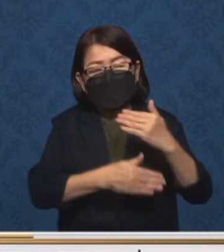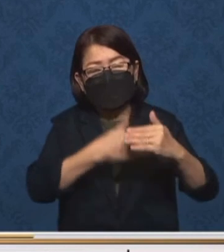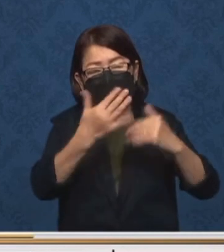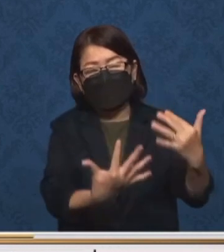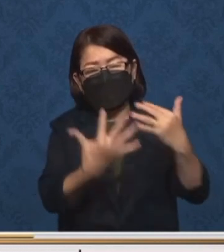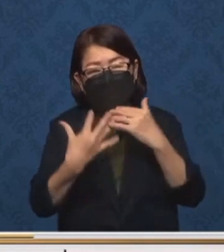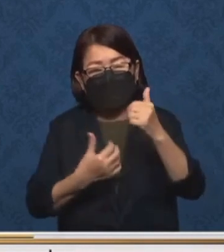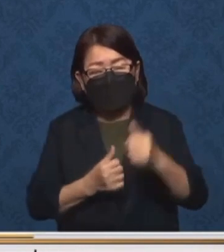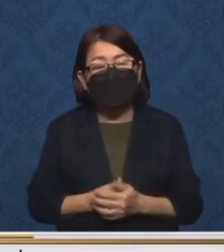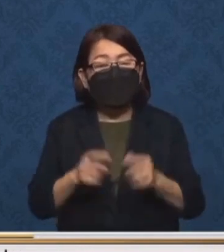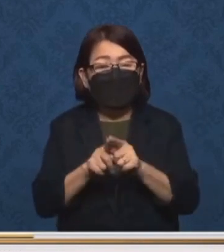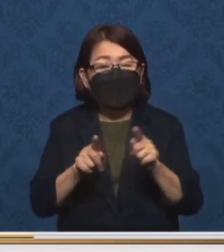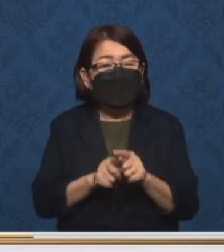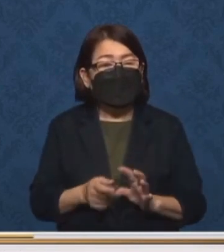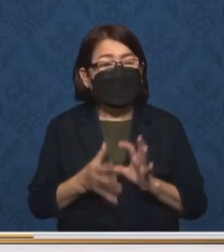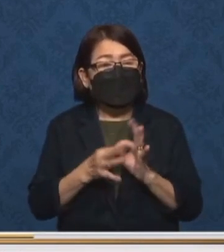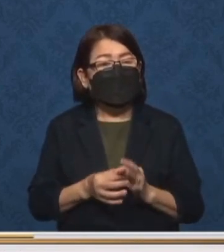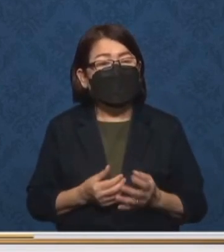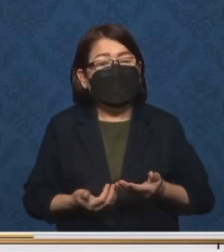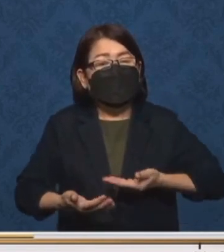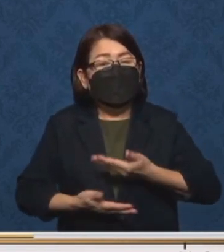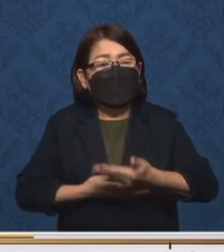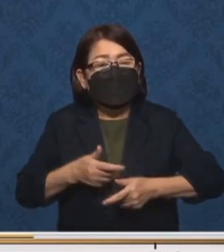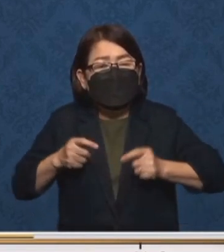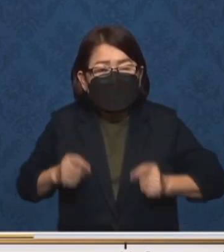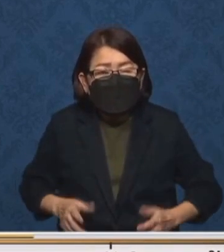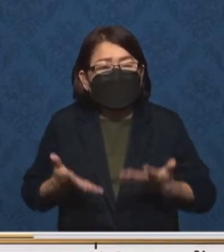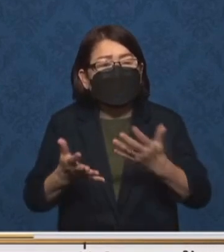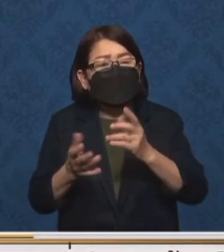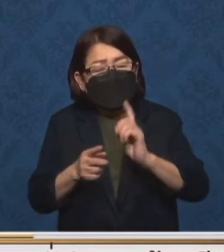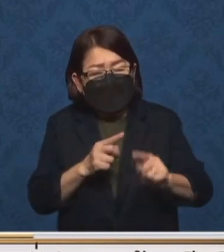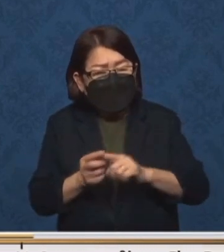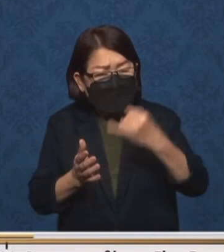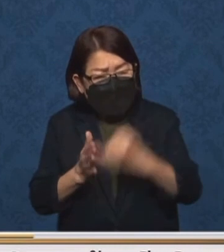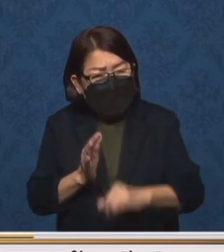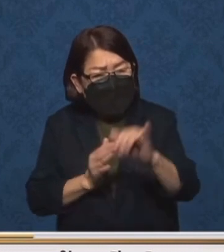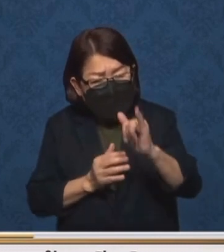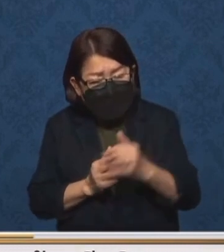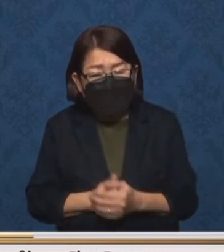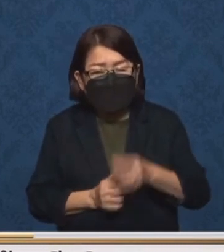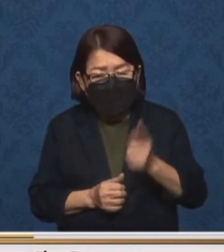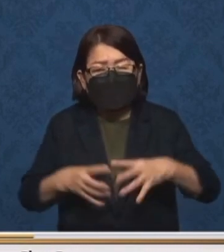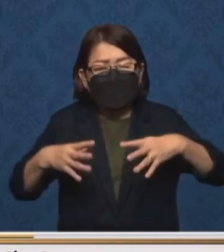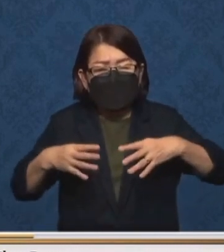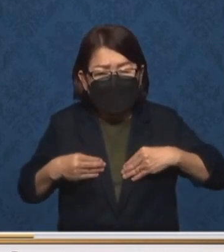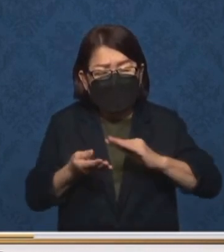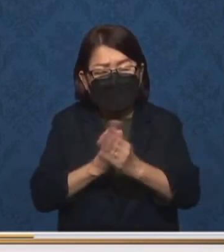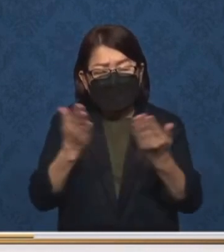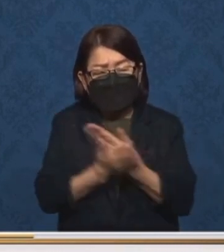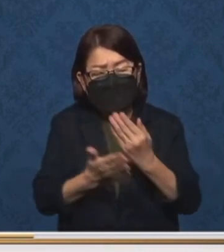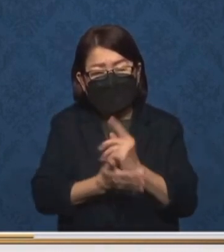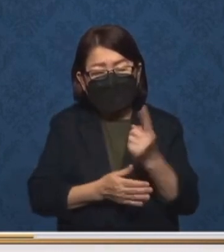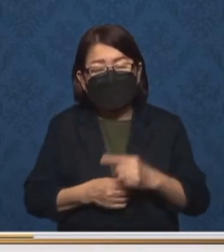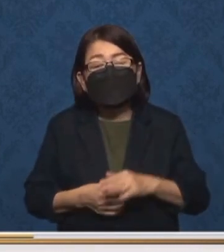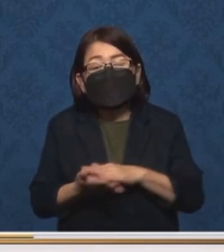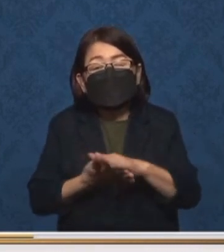หอแ้แต่การนเรื่องการค้าบริการถกหมาย หอธุกิอื่ ๆ มาปดฝุนปัติเศไม่ได้ครัว่า ประเทศไทยเป็ประเทศทดักจลิษ ขอไย